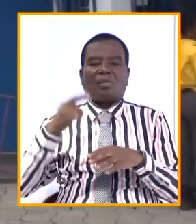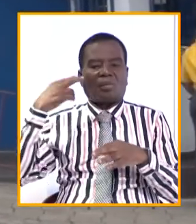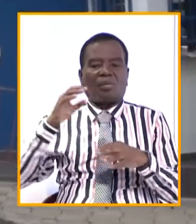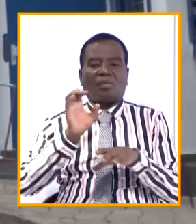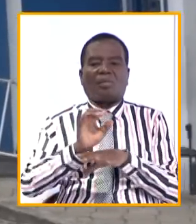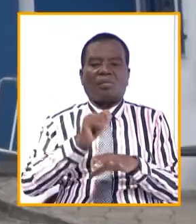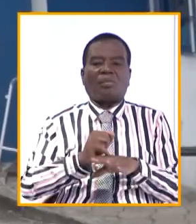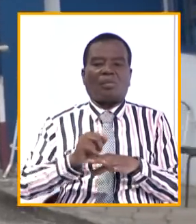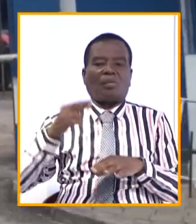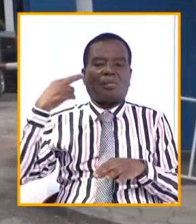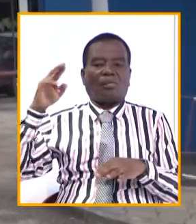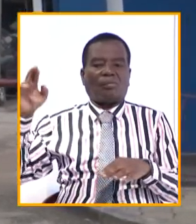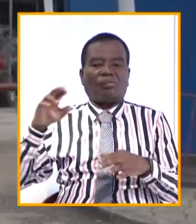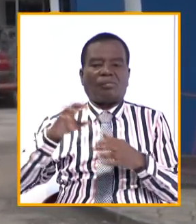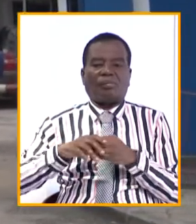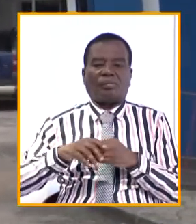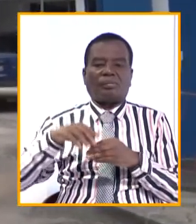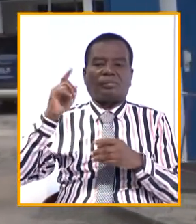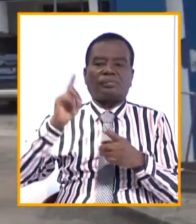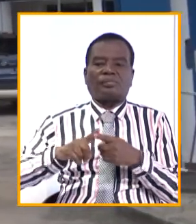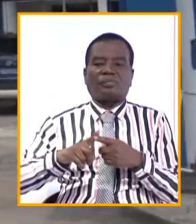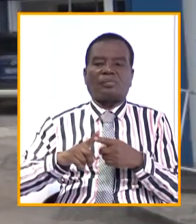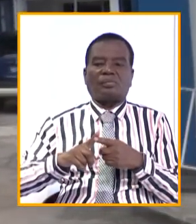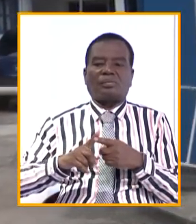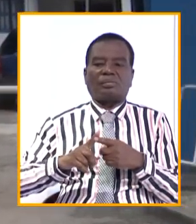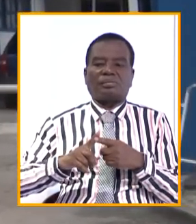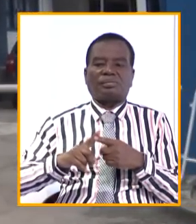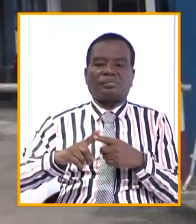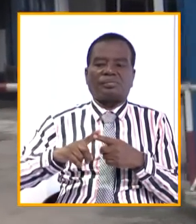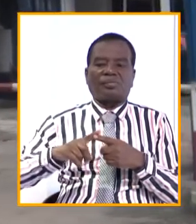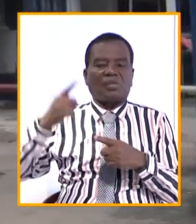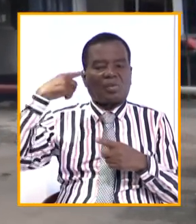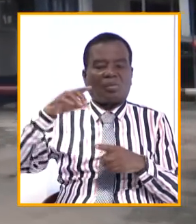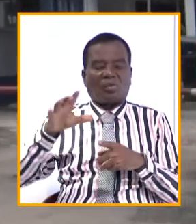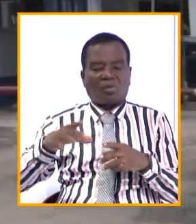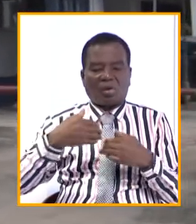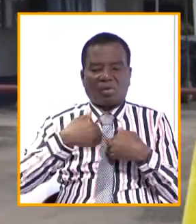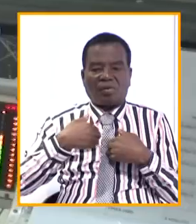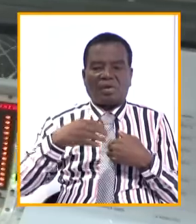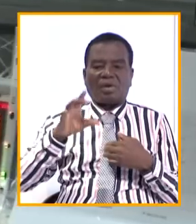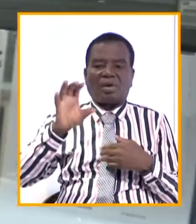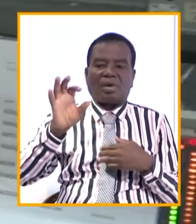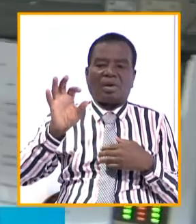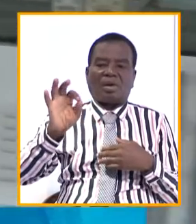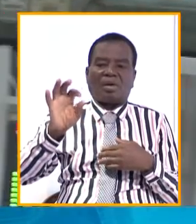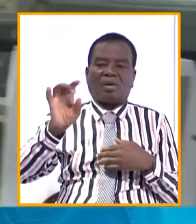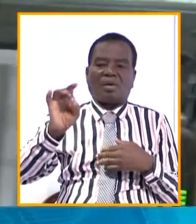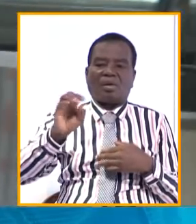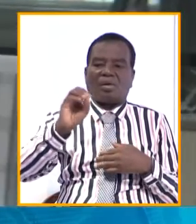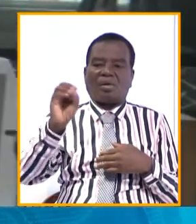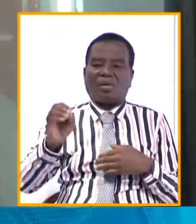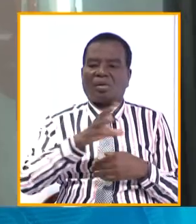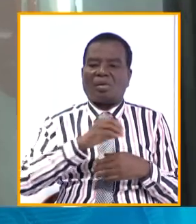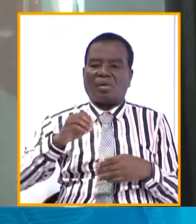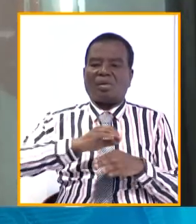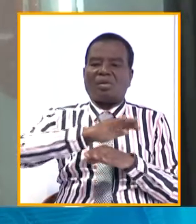Radio Côte d'Ivoire, accessible sur 88.0 en modulation de fréquence à Abidjan et banlieue, couvre